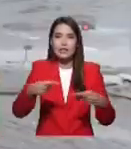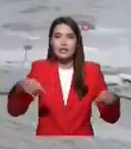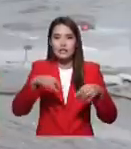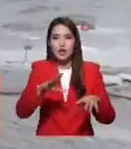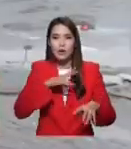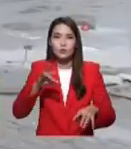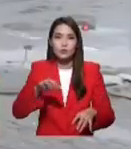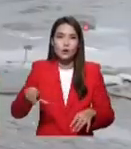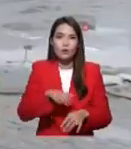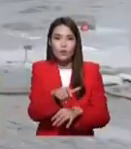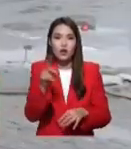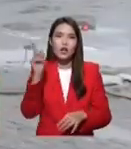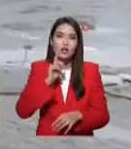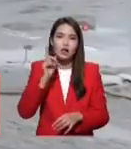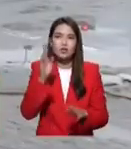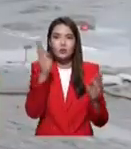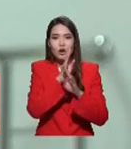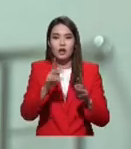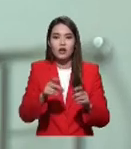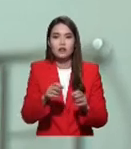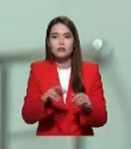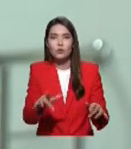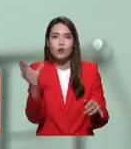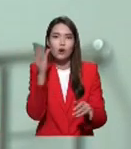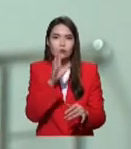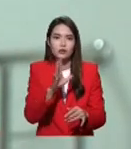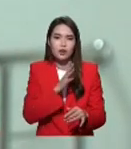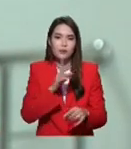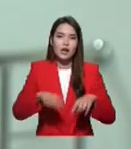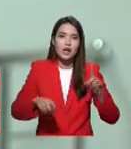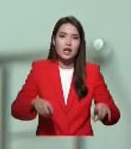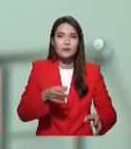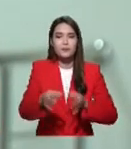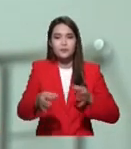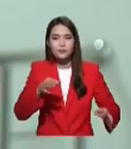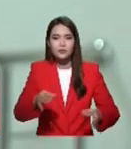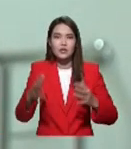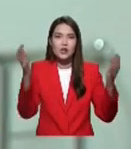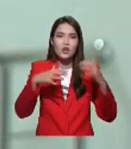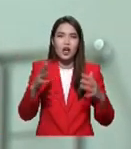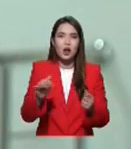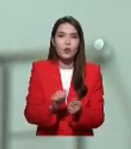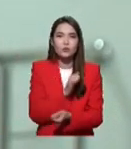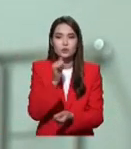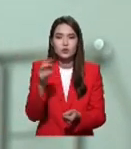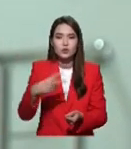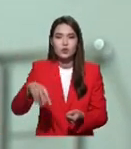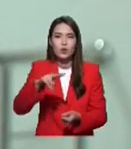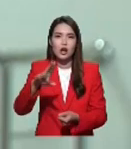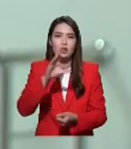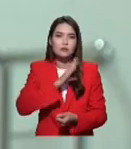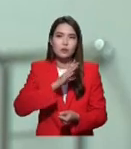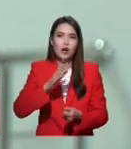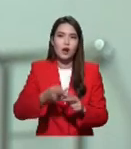мен аулаларды уақытылы тазалап үлгермеді. Кейбір жерлерде өздеріңіз білесіздер, жаңбыр таңертеңде болды. Яғни біз бір рет жүріп құм